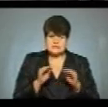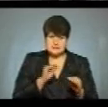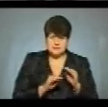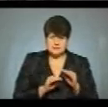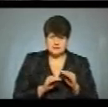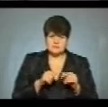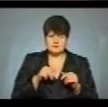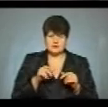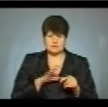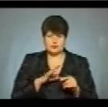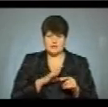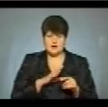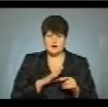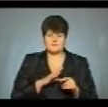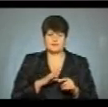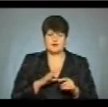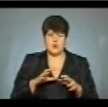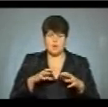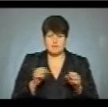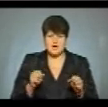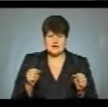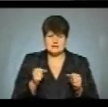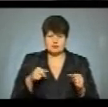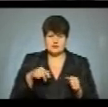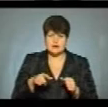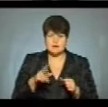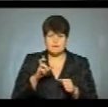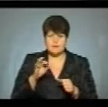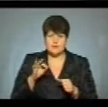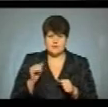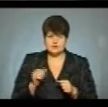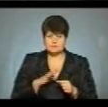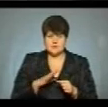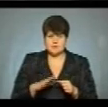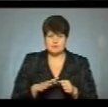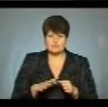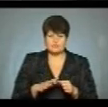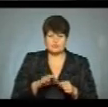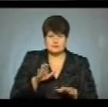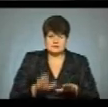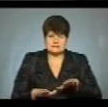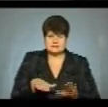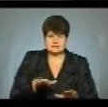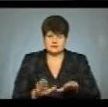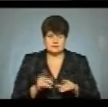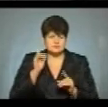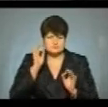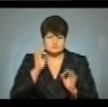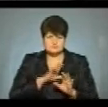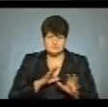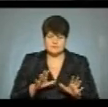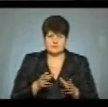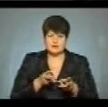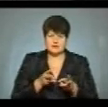як пройшла облава. А зимою йшла боса по снігу, щоб не чули сусіди скрипу снігу під чобітьми. Пекла їм хліб,